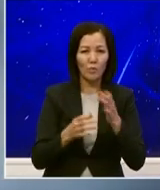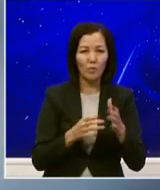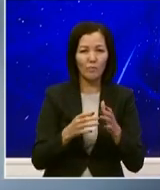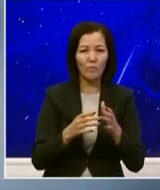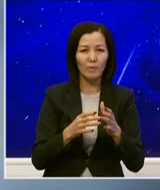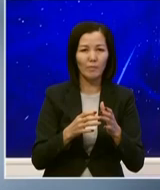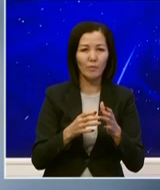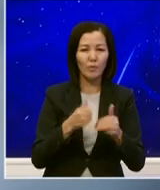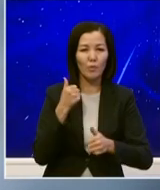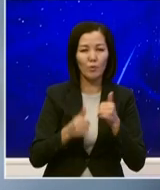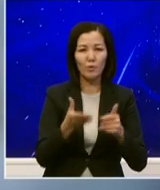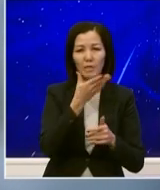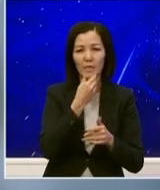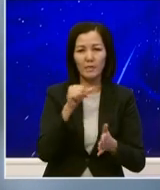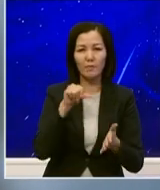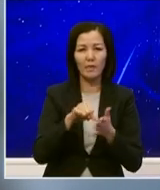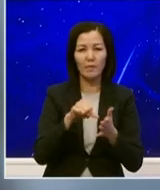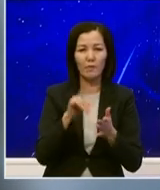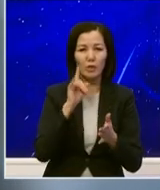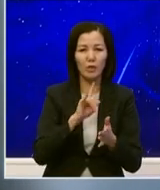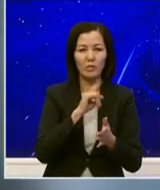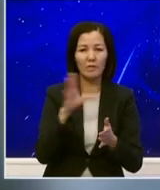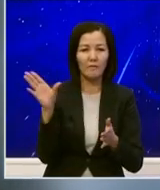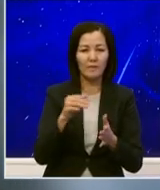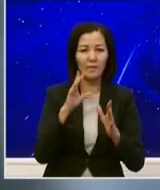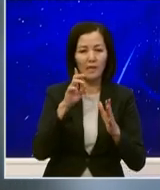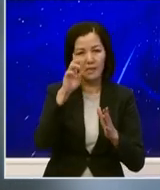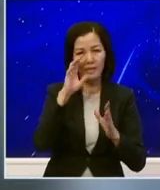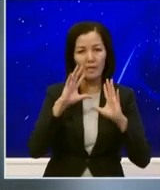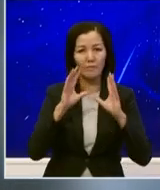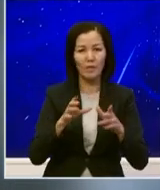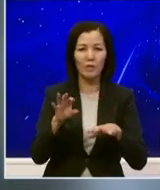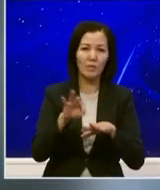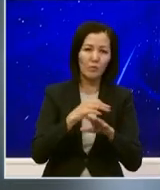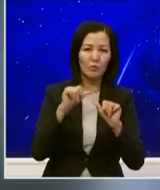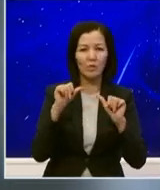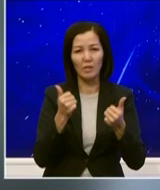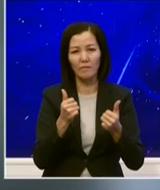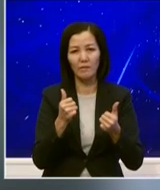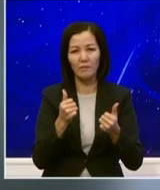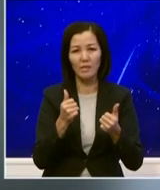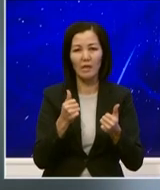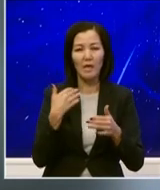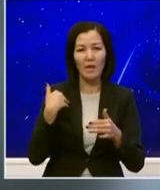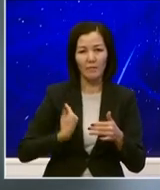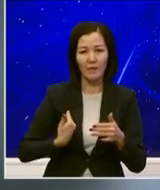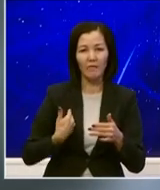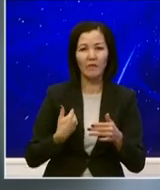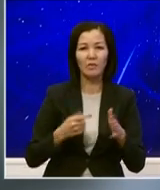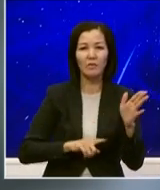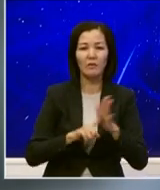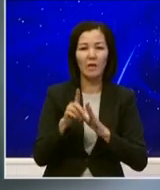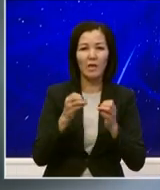конкурс красоты. Принимают в нем участие женщины из всех стран мира – замужние, разведенные или овдовевшие, в возрасте